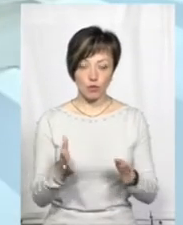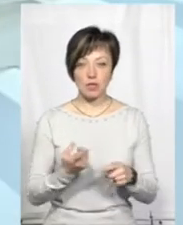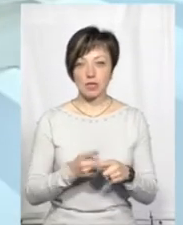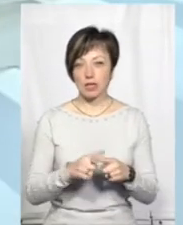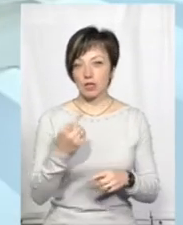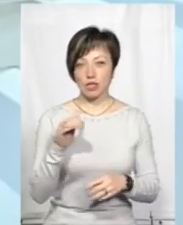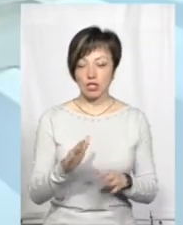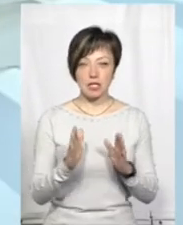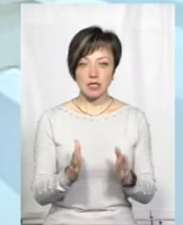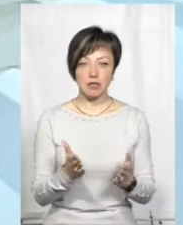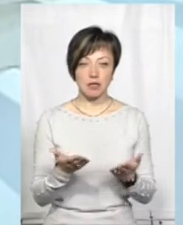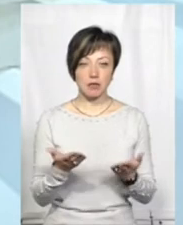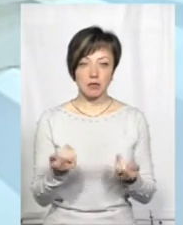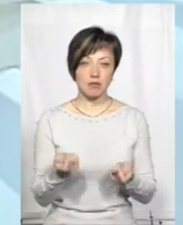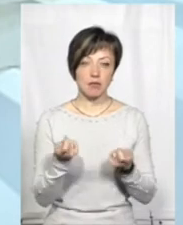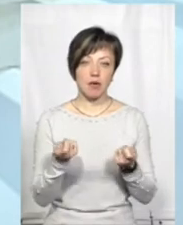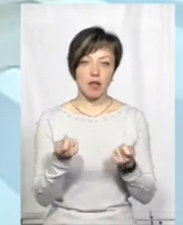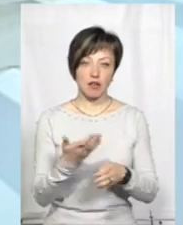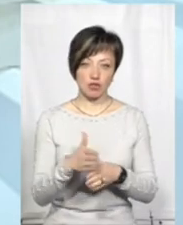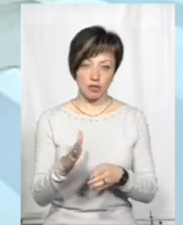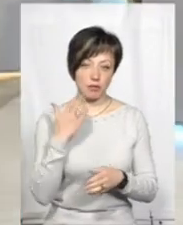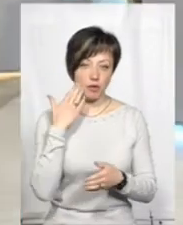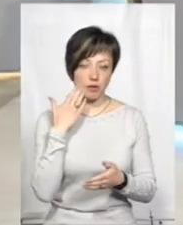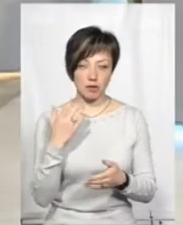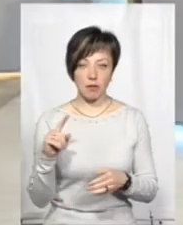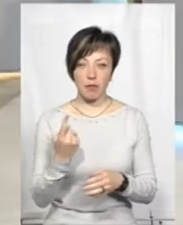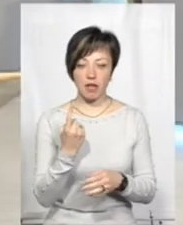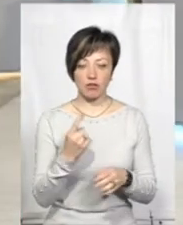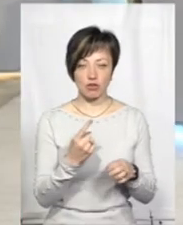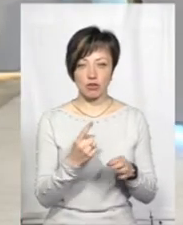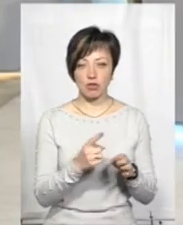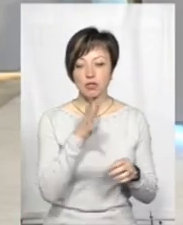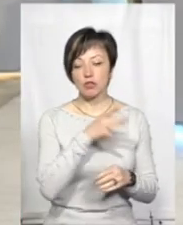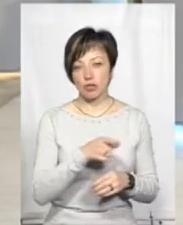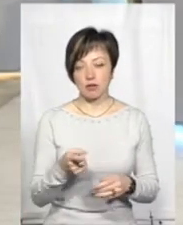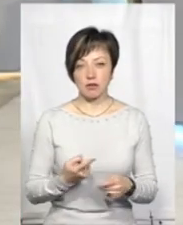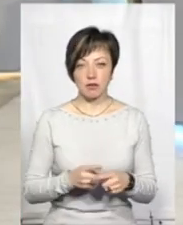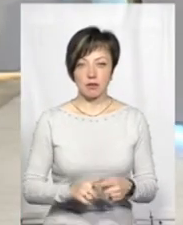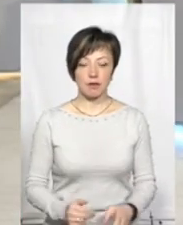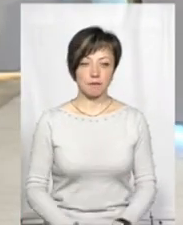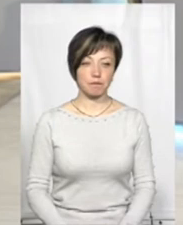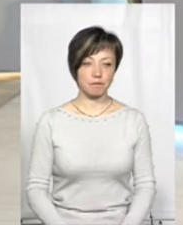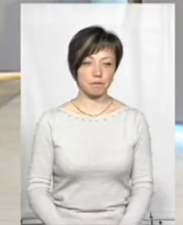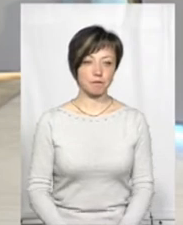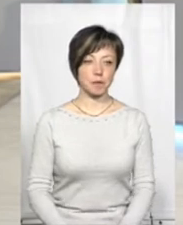це 1000, це тільки так якось, знаєте, орієнтир на перших порах, там написано, так.